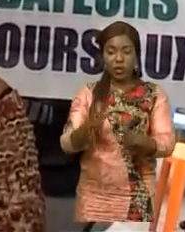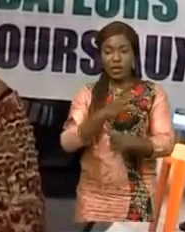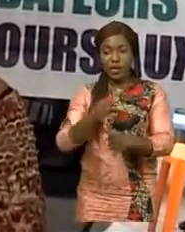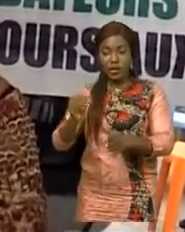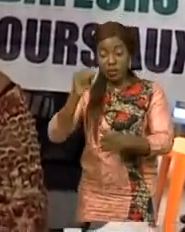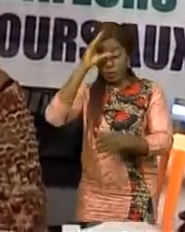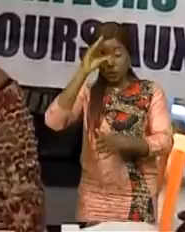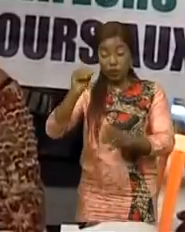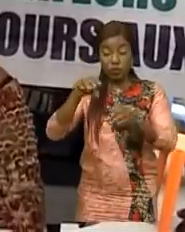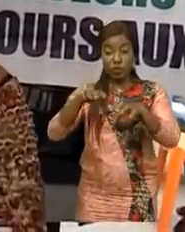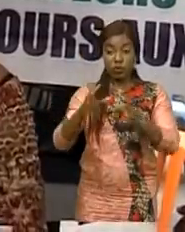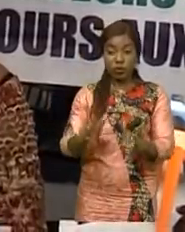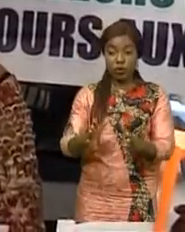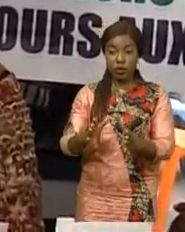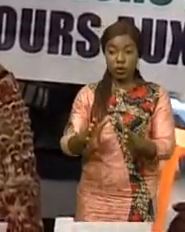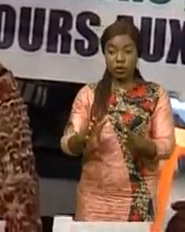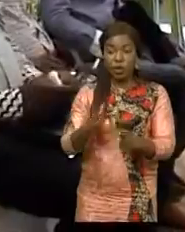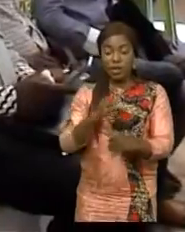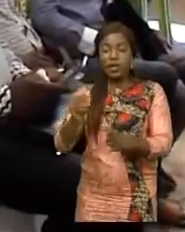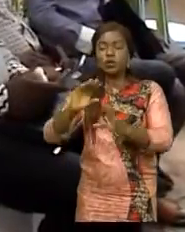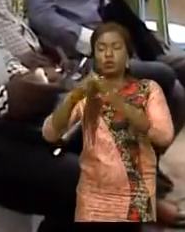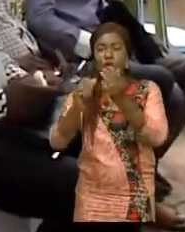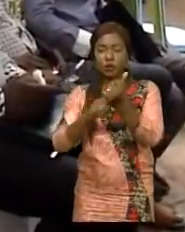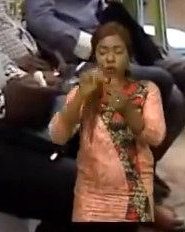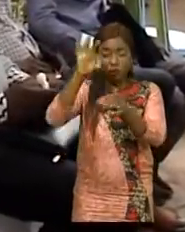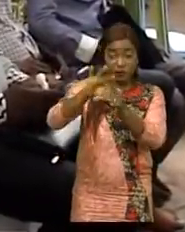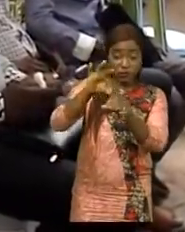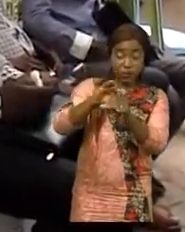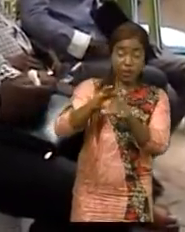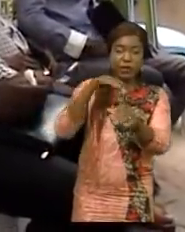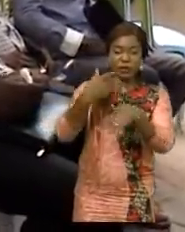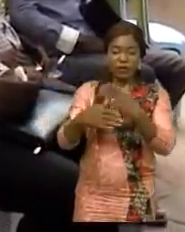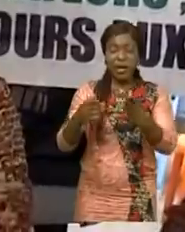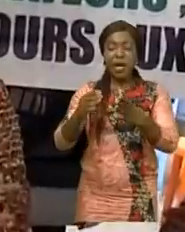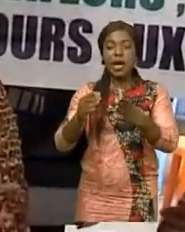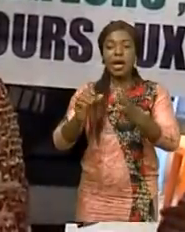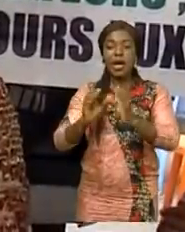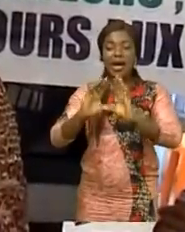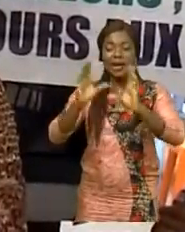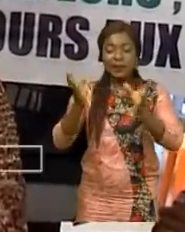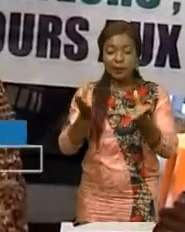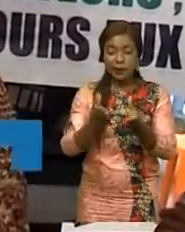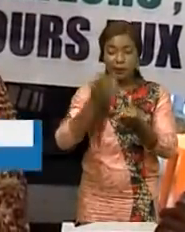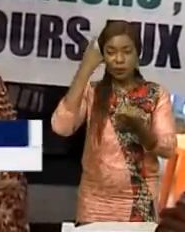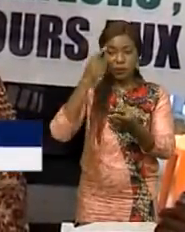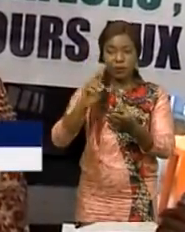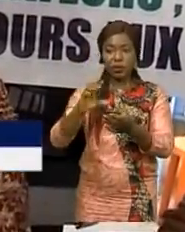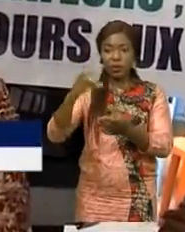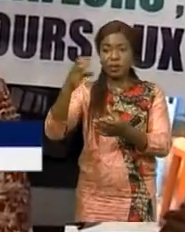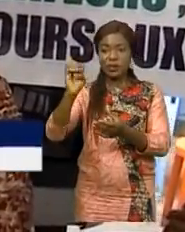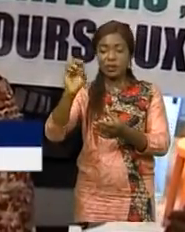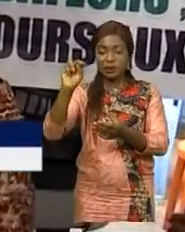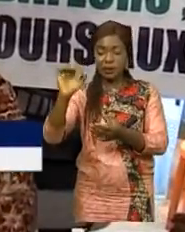aux illustres élus du peuple de faire en sorte que pour la seule institution dit